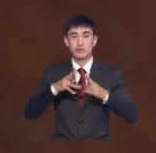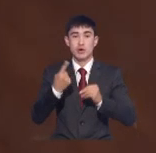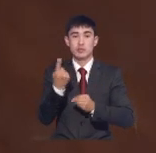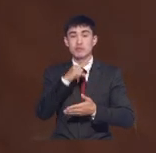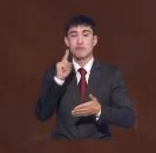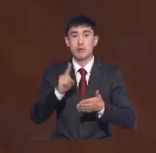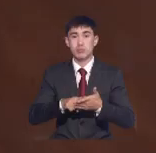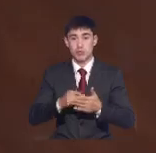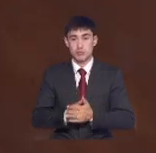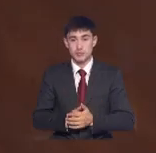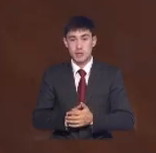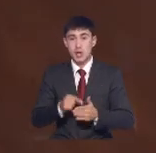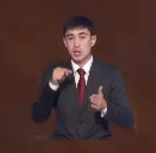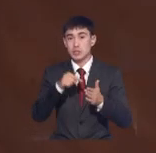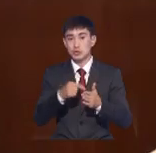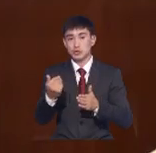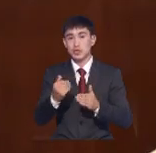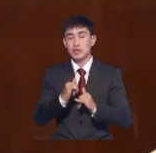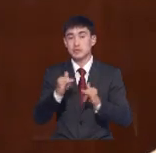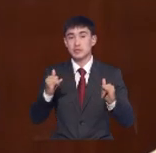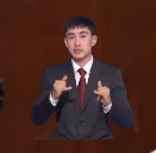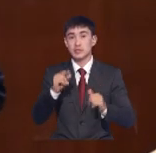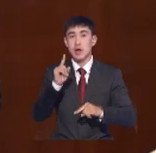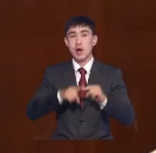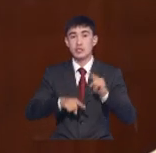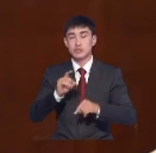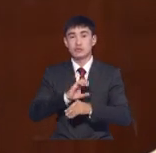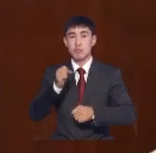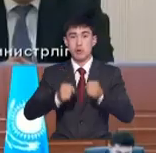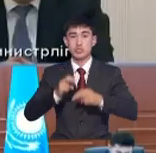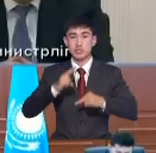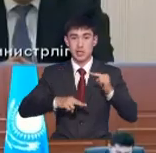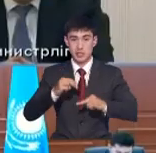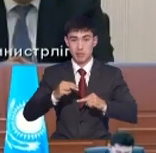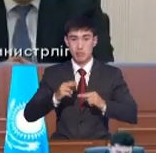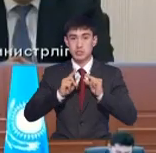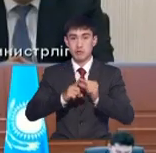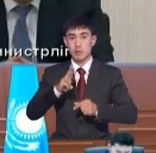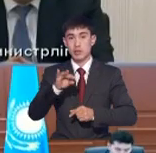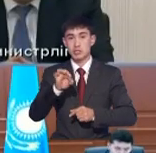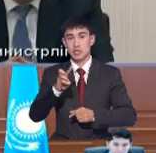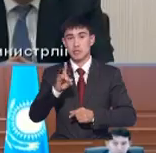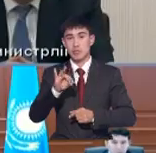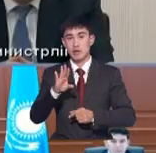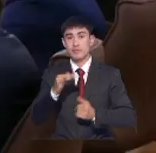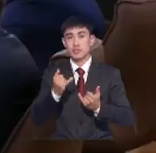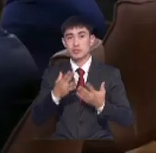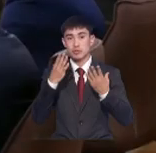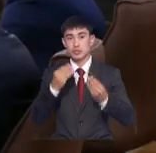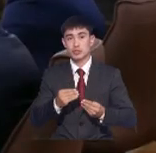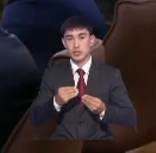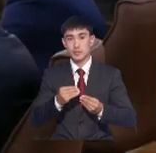рассматривался сего один вопрос касающийся развития отечественного машиностроения по словам ханата шарла